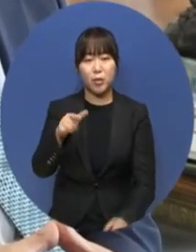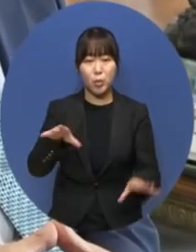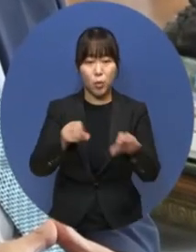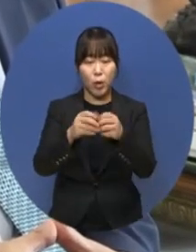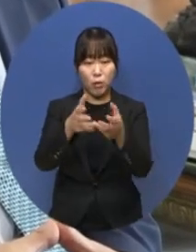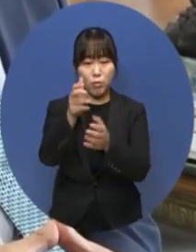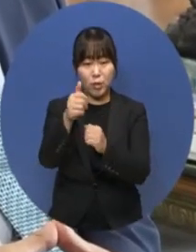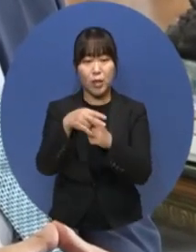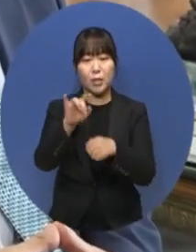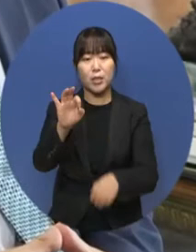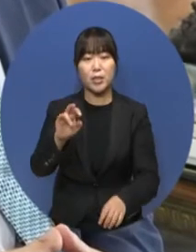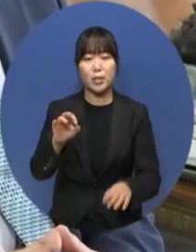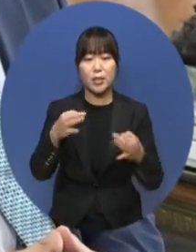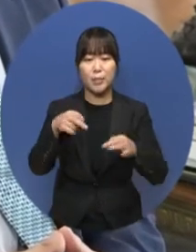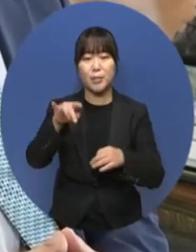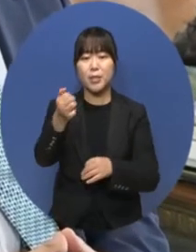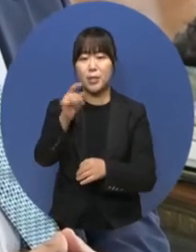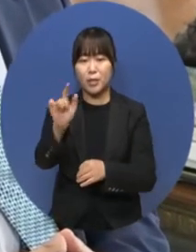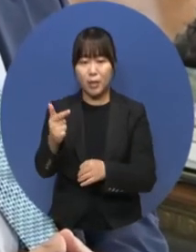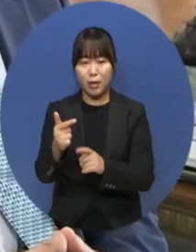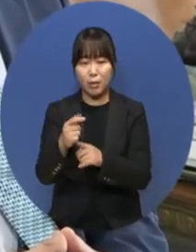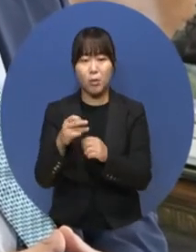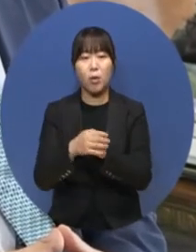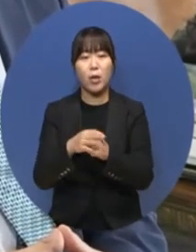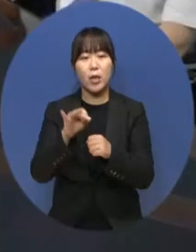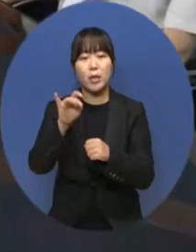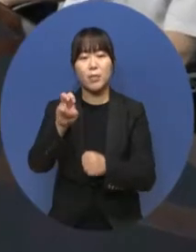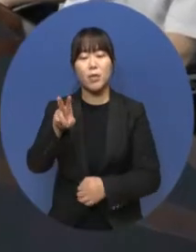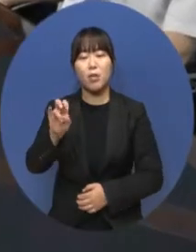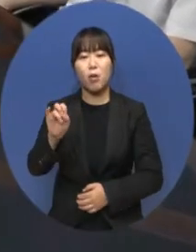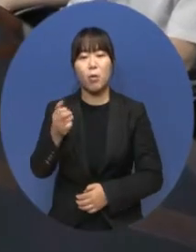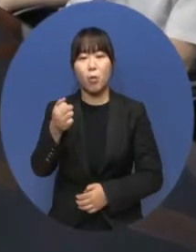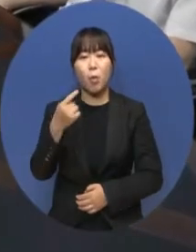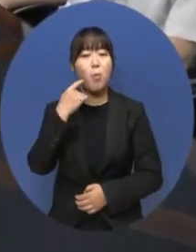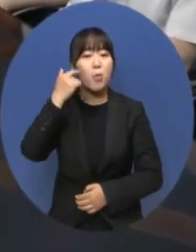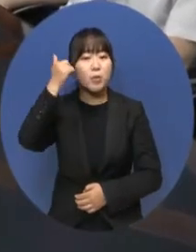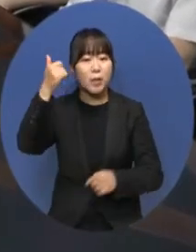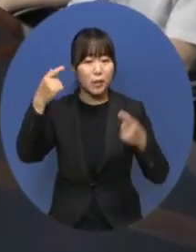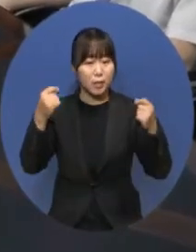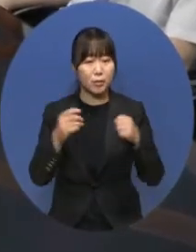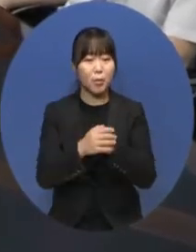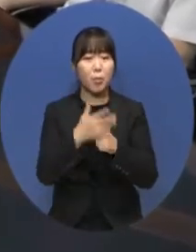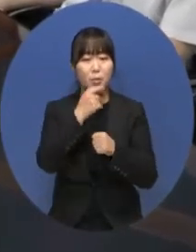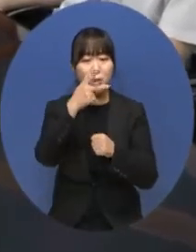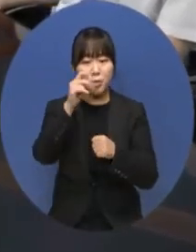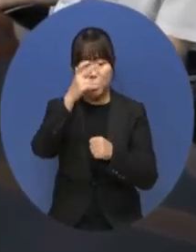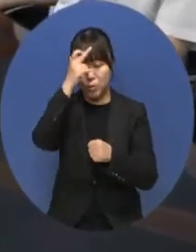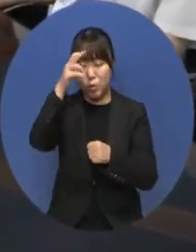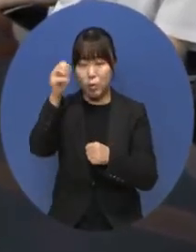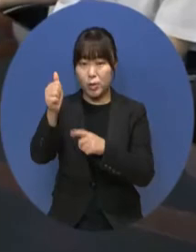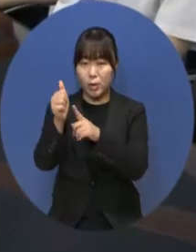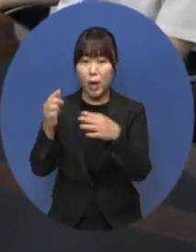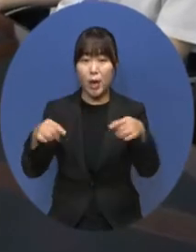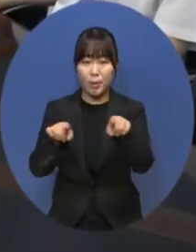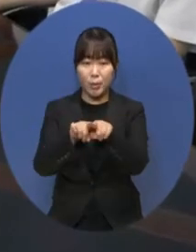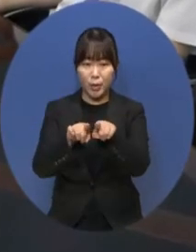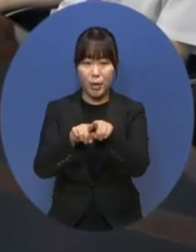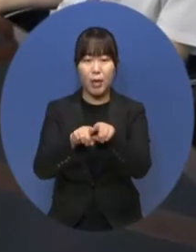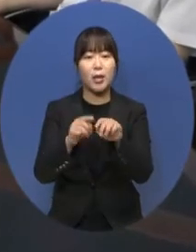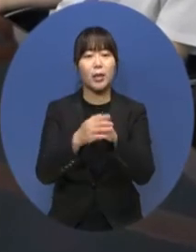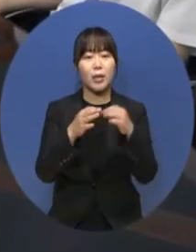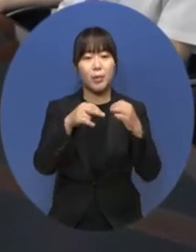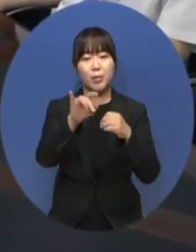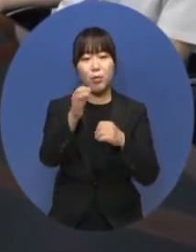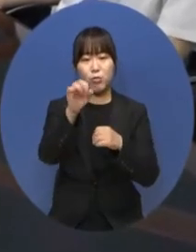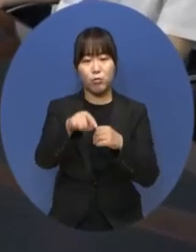김신한 천복군교회 교구장, 임영호 목사 등 관계자들은 복지TV 최기혁 회장과 김선우 사장을